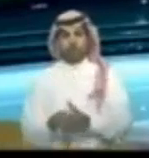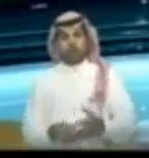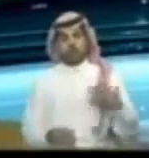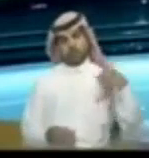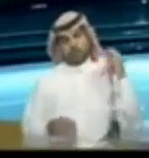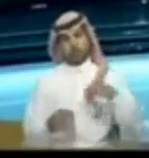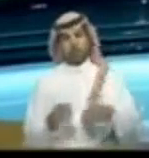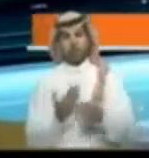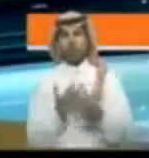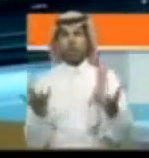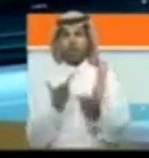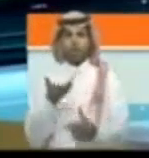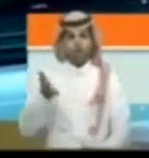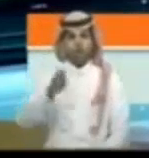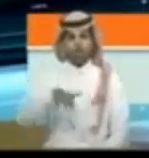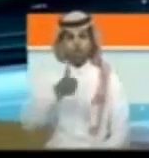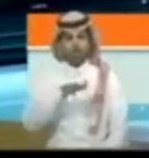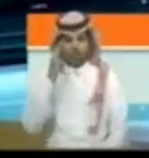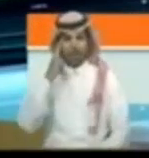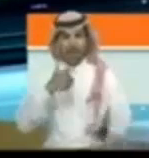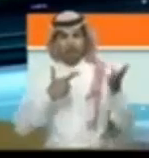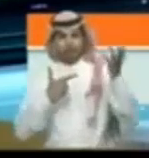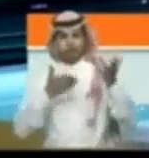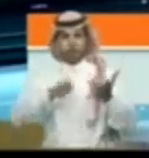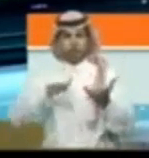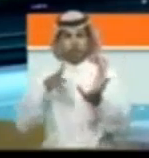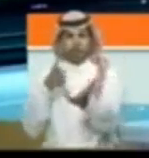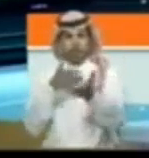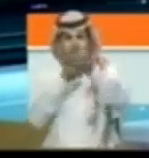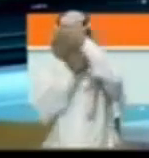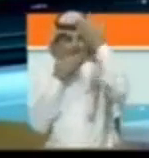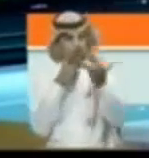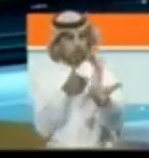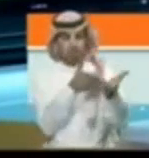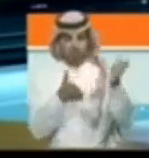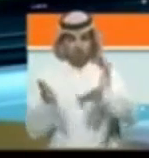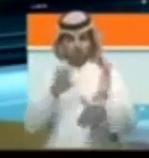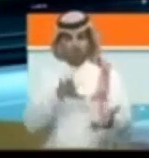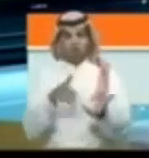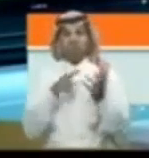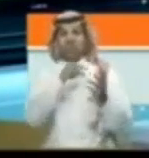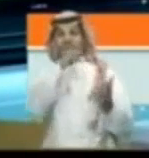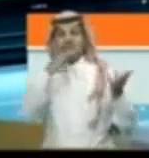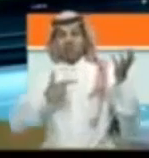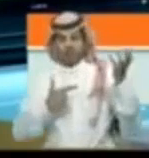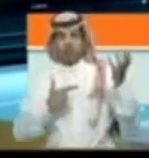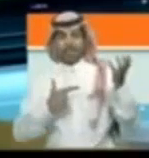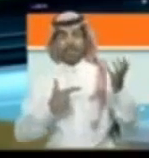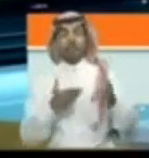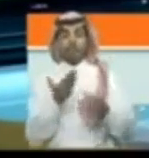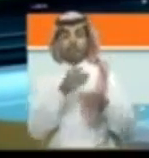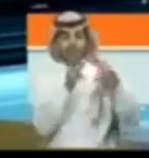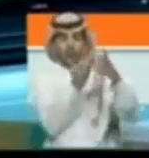تخليدا لأثر الشهداء وعرفانا وتقديرا لمن قدموا للوطن أغلى ما يملكون